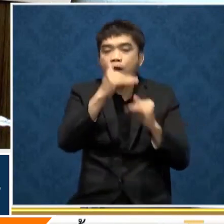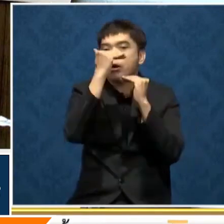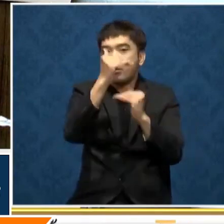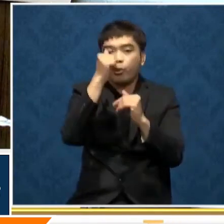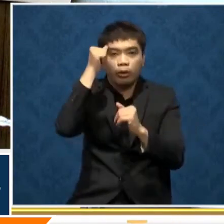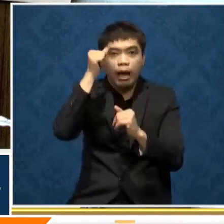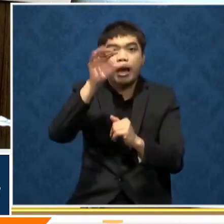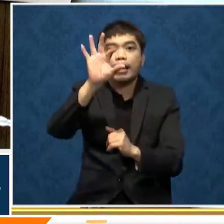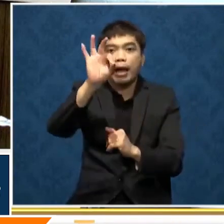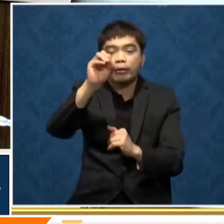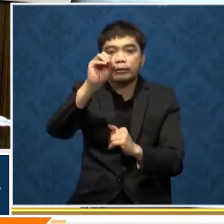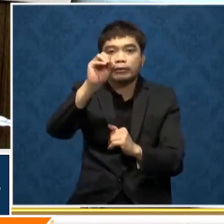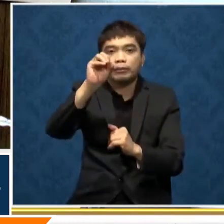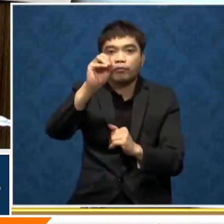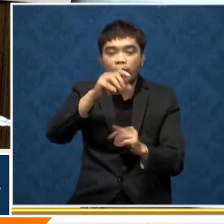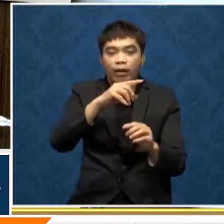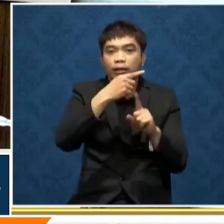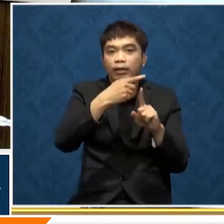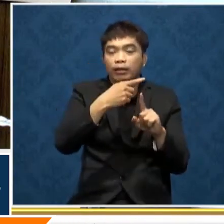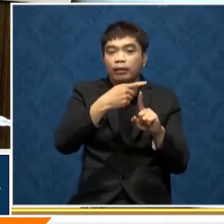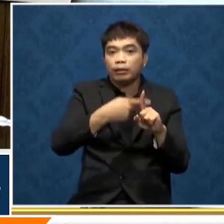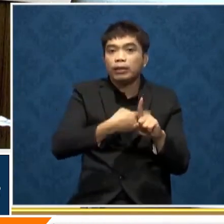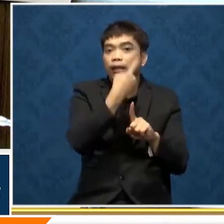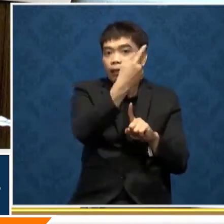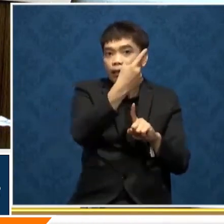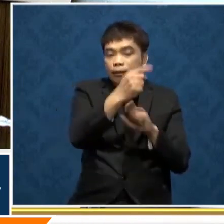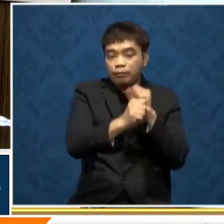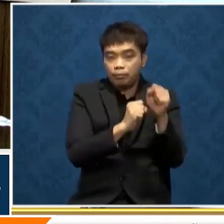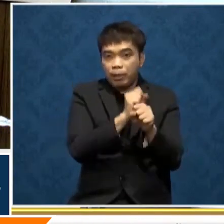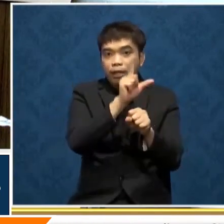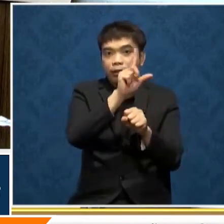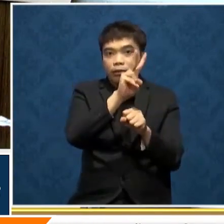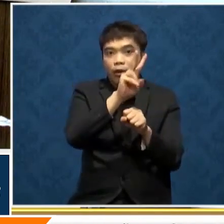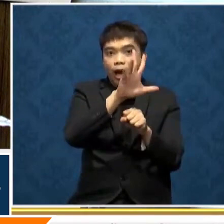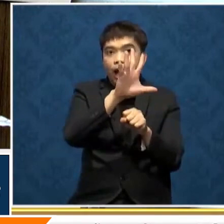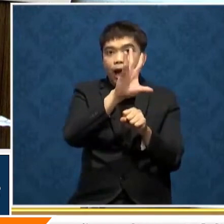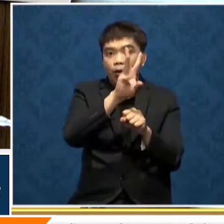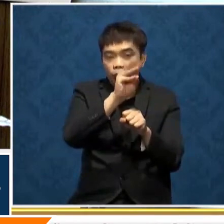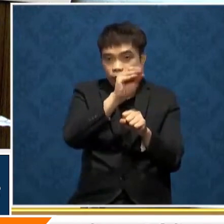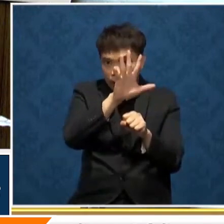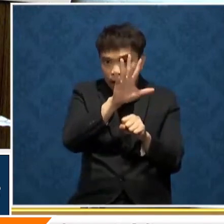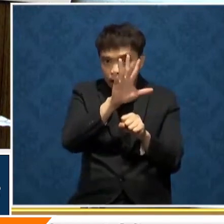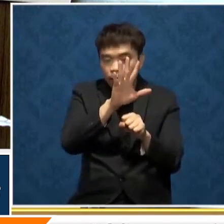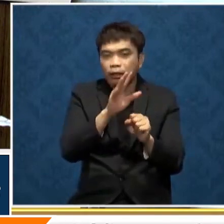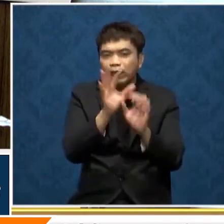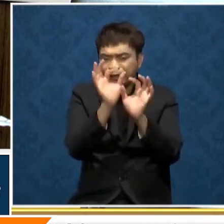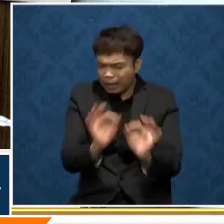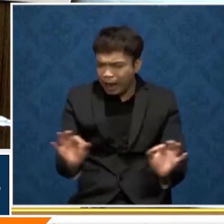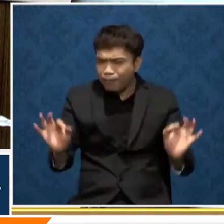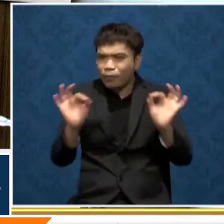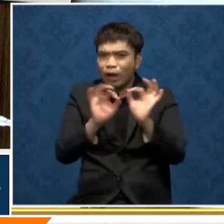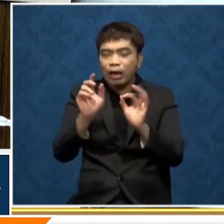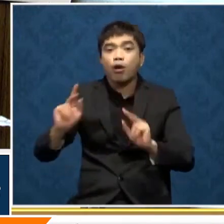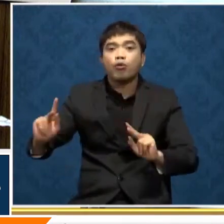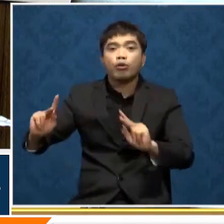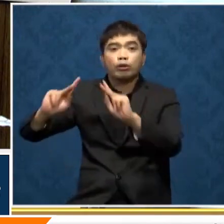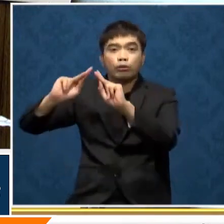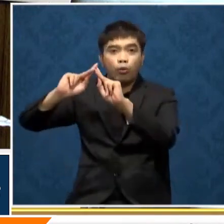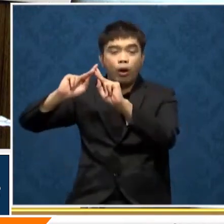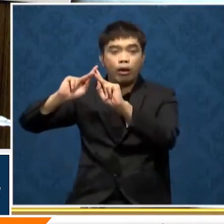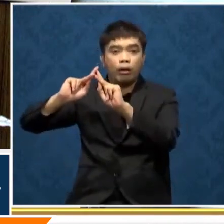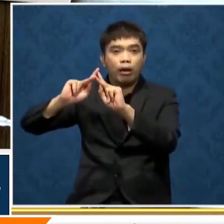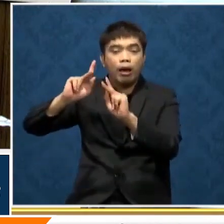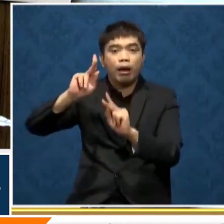มกราคมปี 2565หน่วยงานสำคัญครับกระทรวงกลาโหมครับมีหน้าที่จัดทำเหมือนกัน